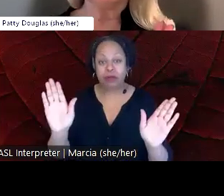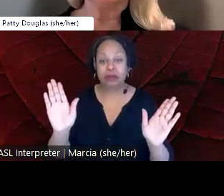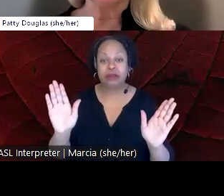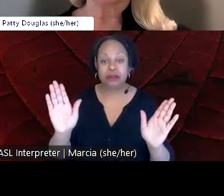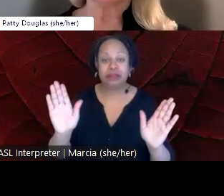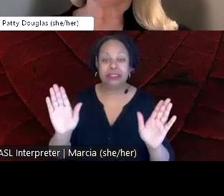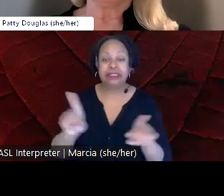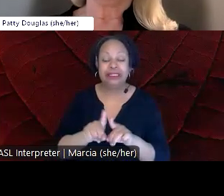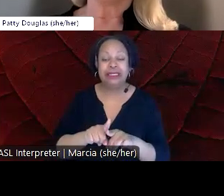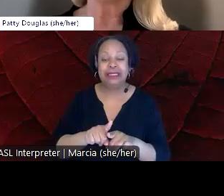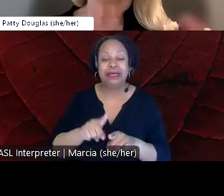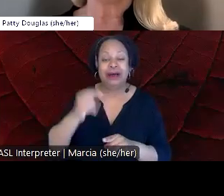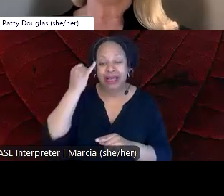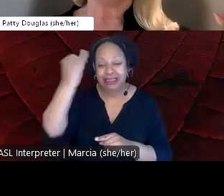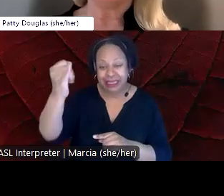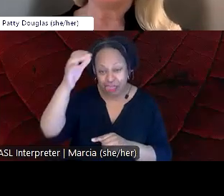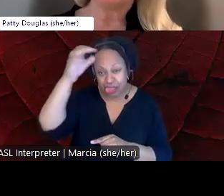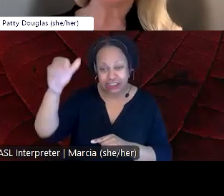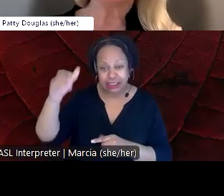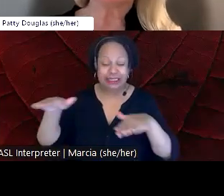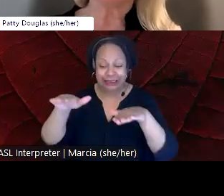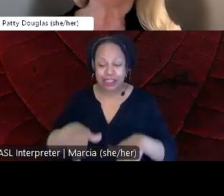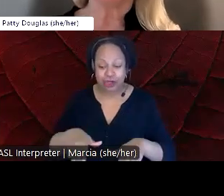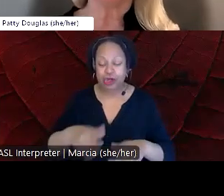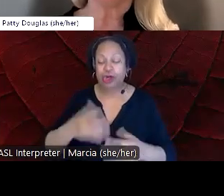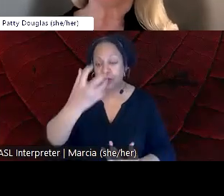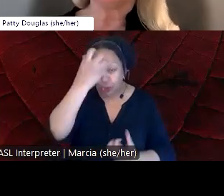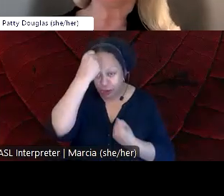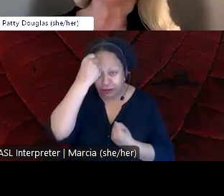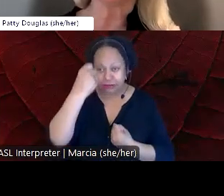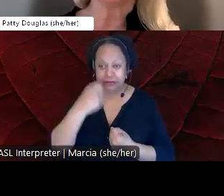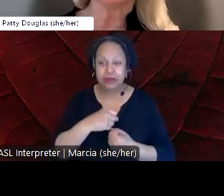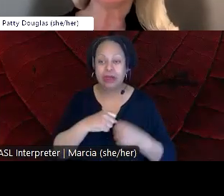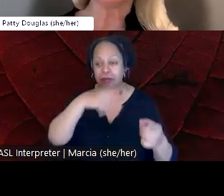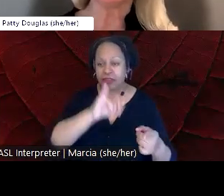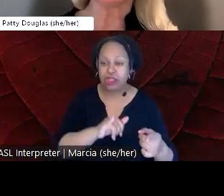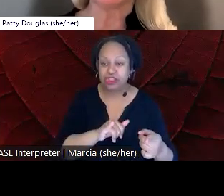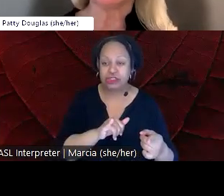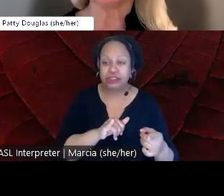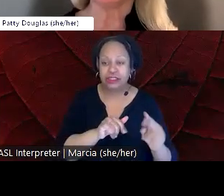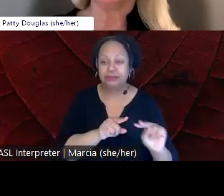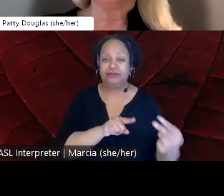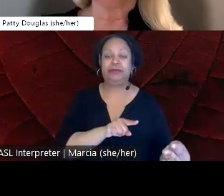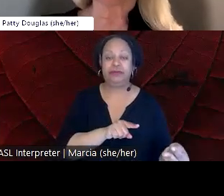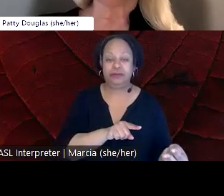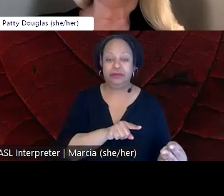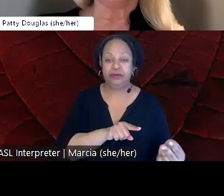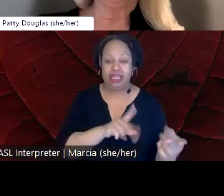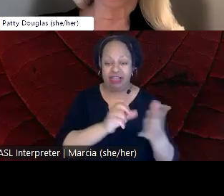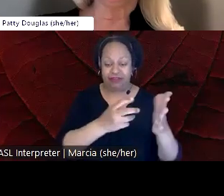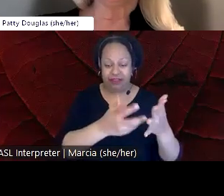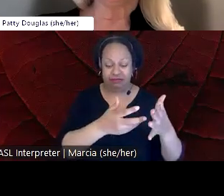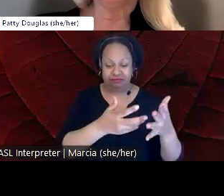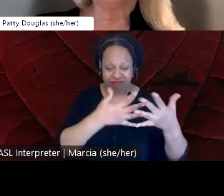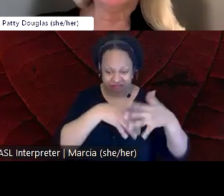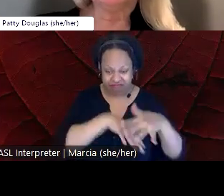présentes partout, mais le colonialisme et ce paradigme de pathologie, le capacitisme sont